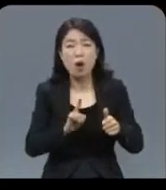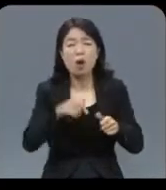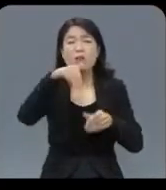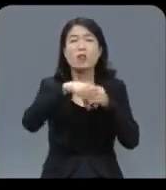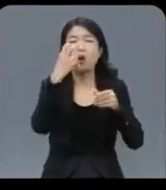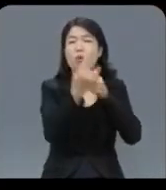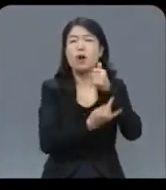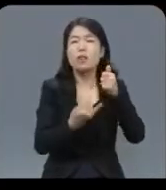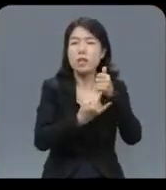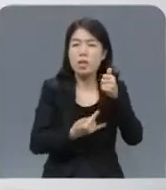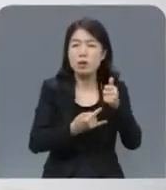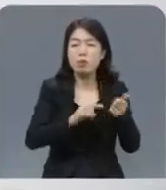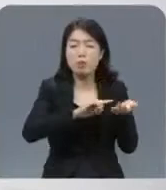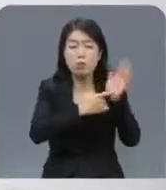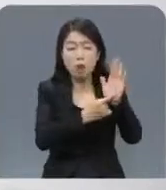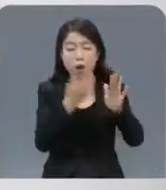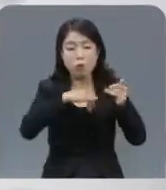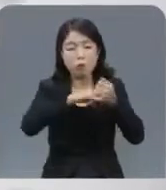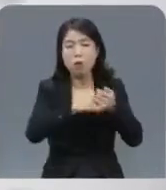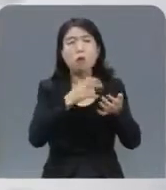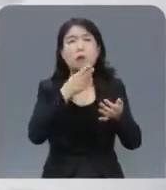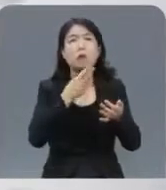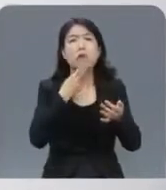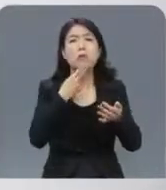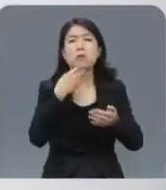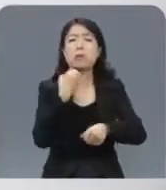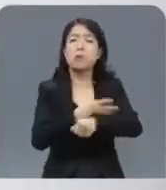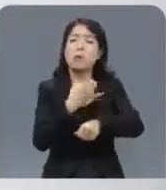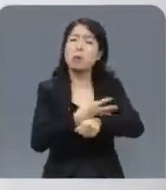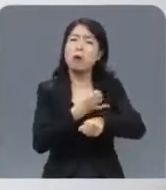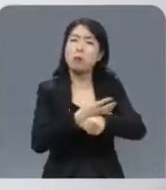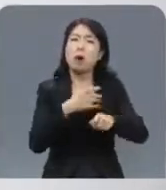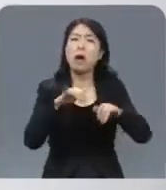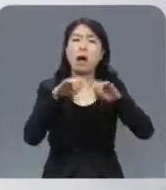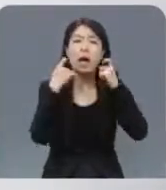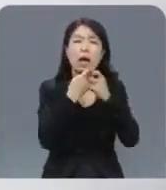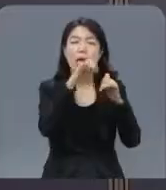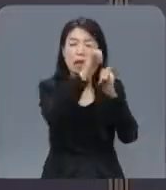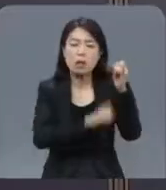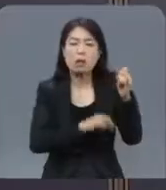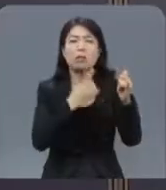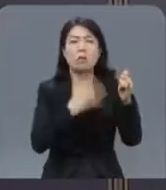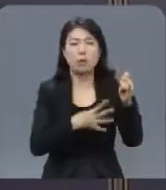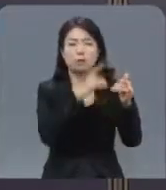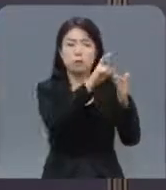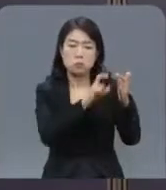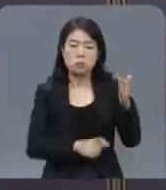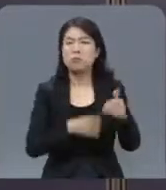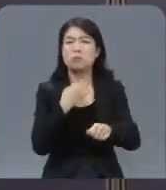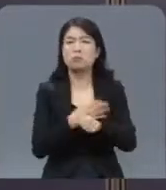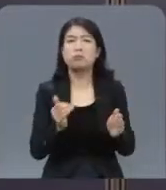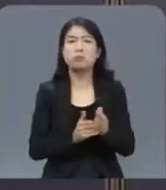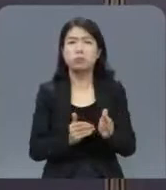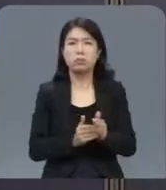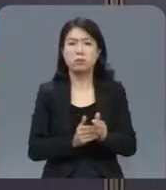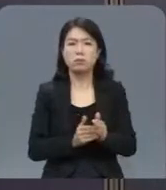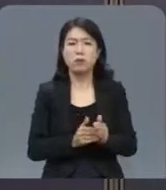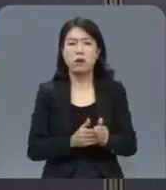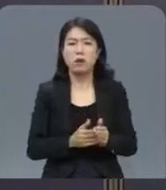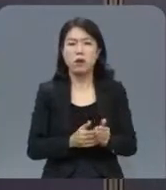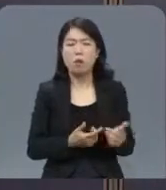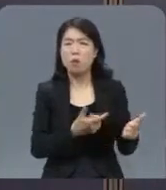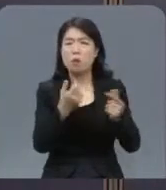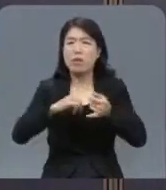이마저도 공약도 없는 간단한 약력 수준에 불과합니다 어 공통된 약속 공약을 제시하고 그리고